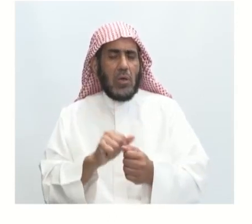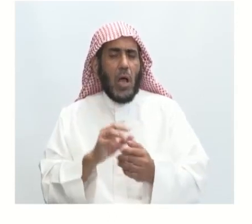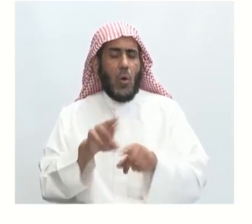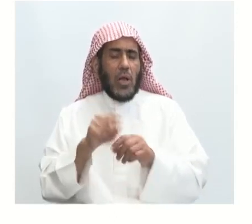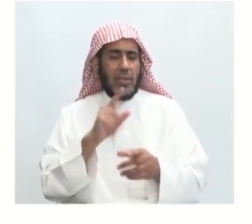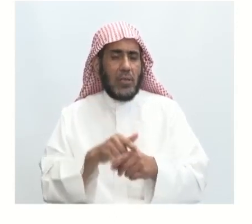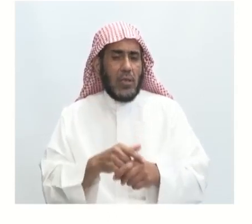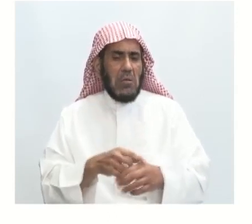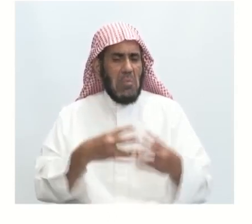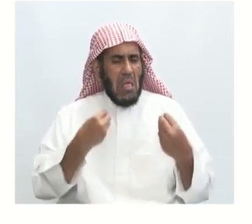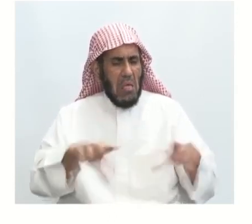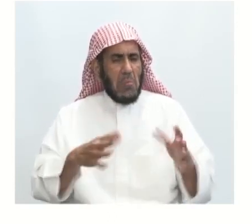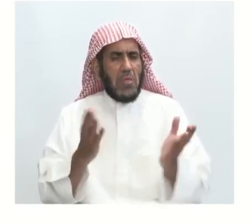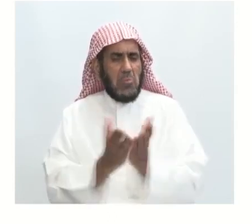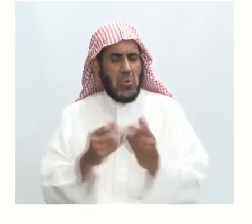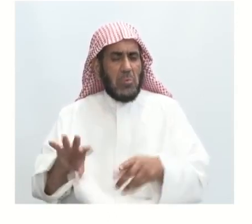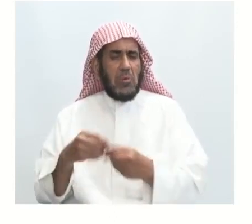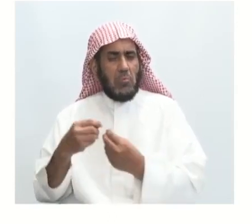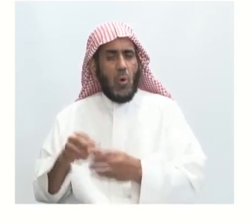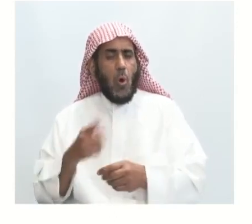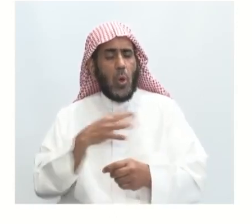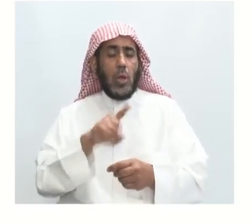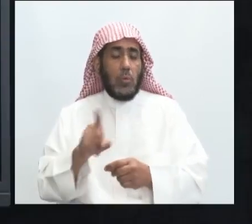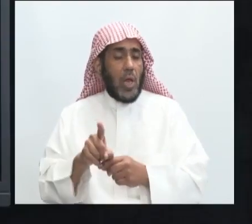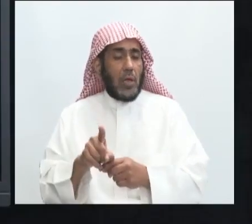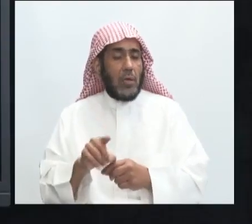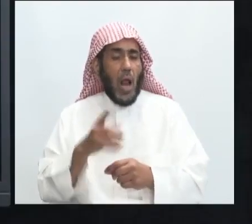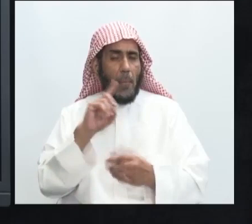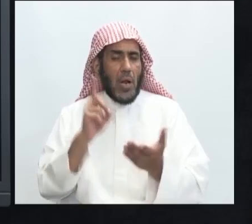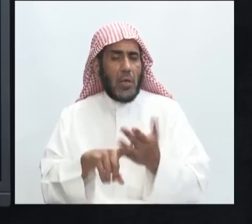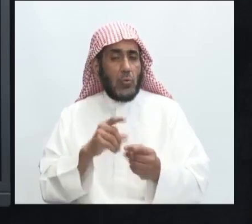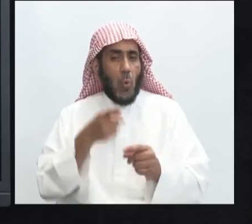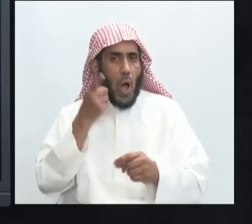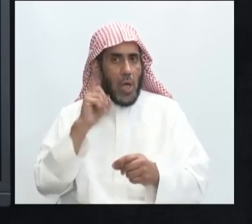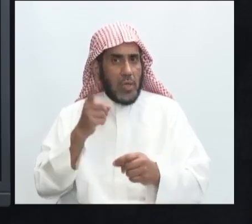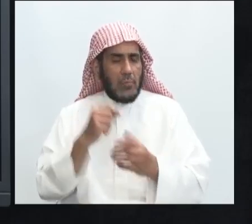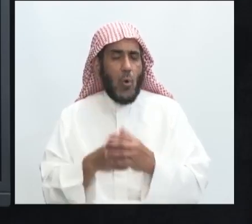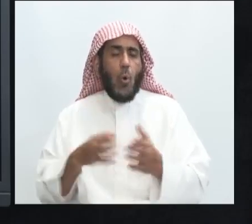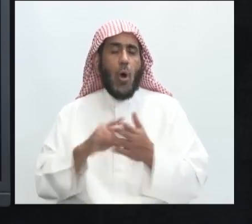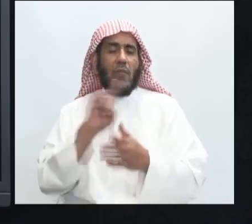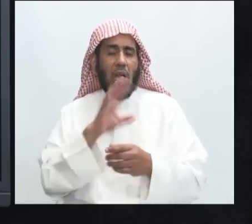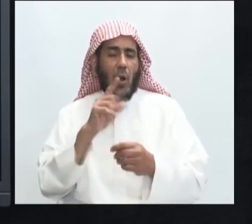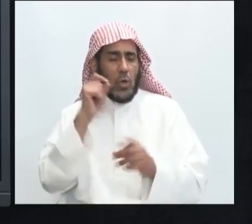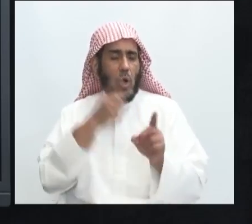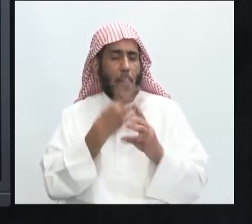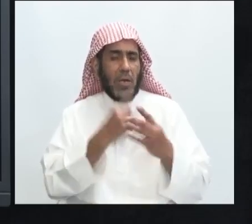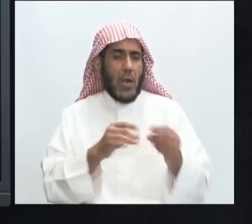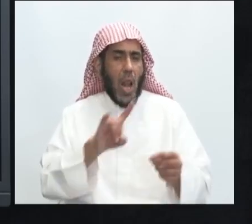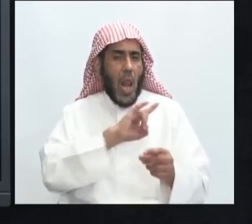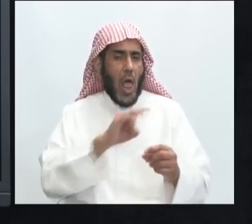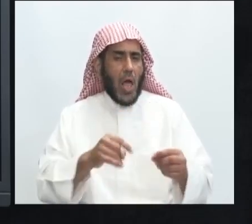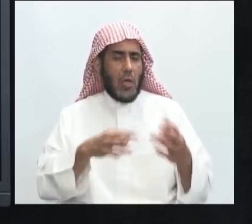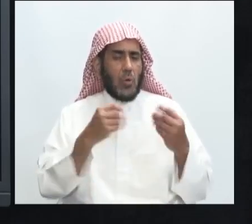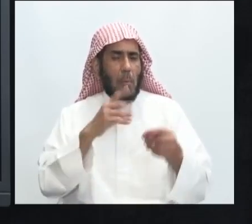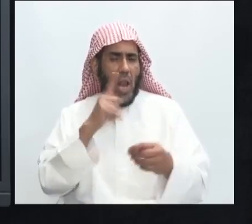لاخيك الصغير اعبث بكتبي وانت لا تريد منه الامر حقيقي وانما تهدد وفي النهي كقول الرجل لابنه لا تلقي